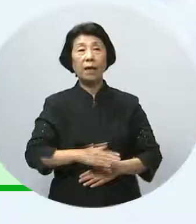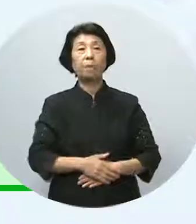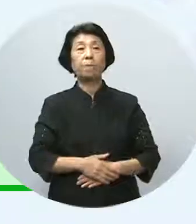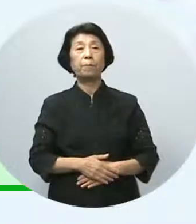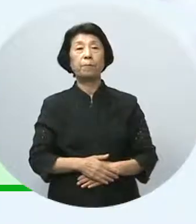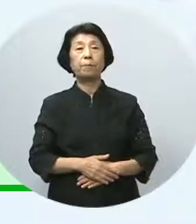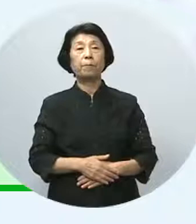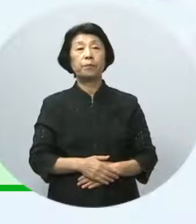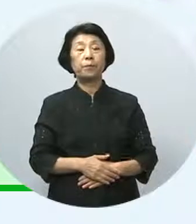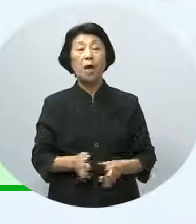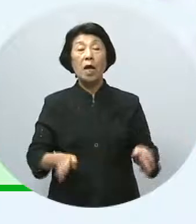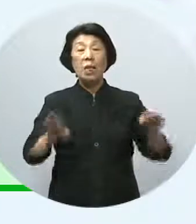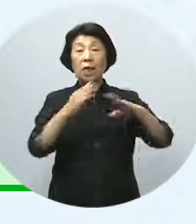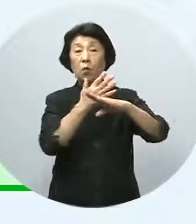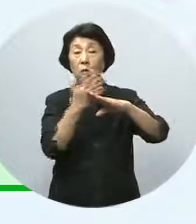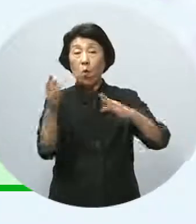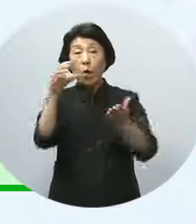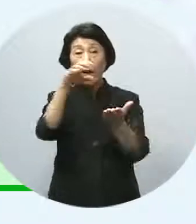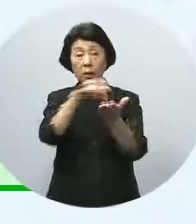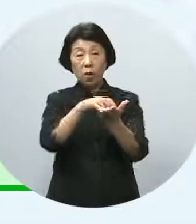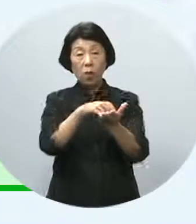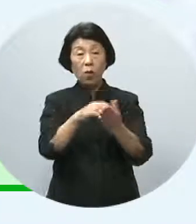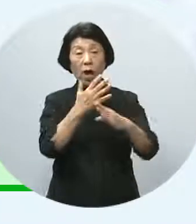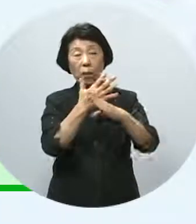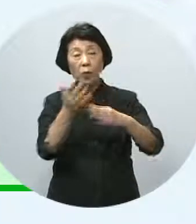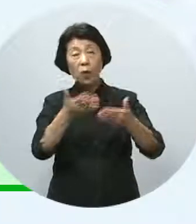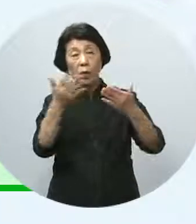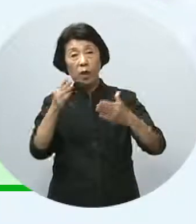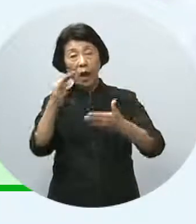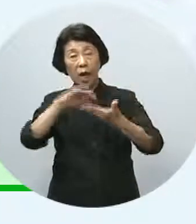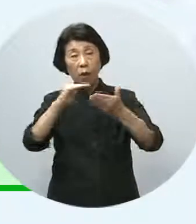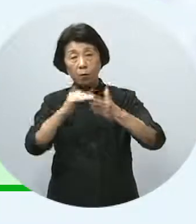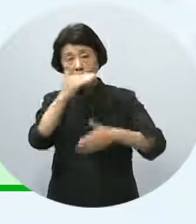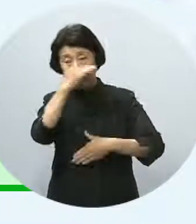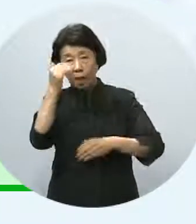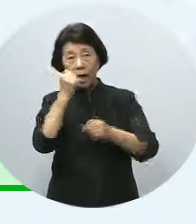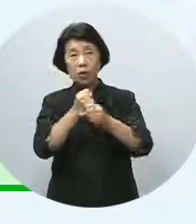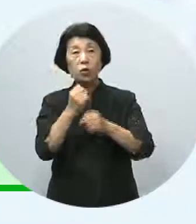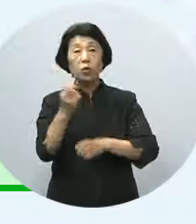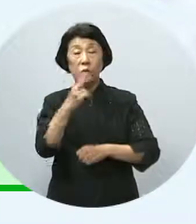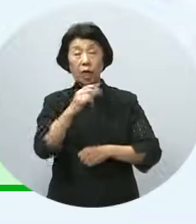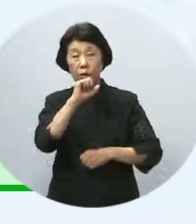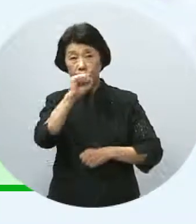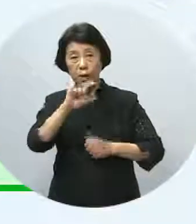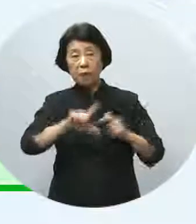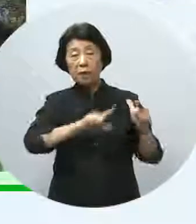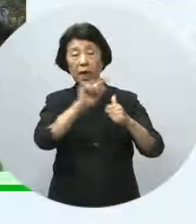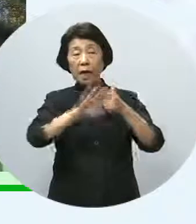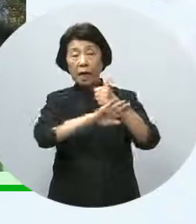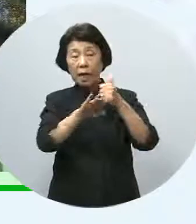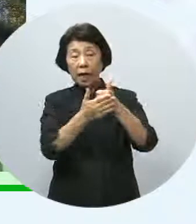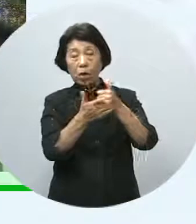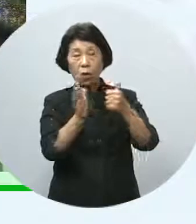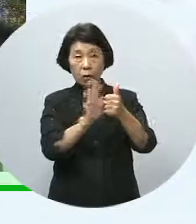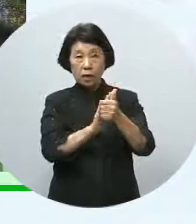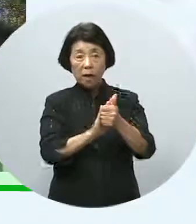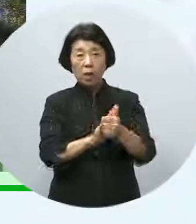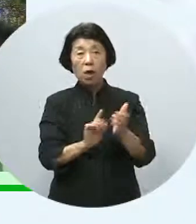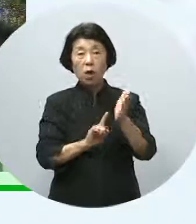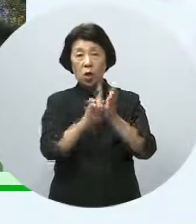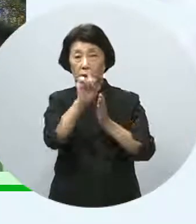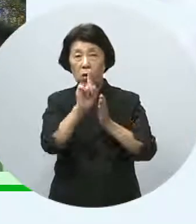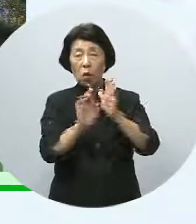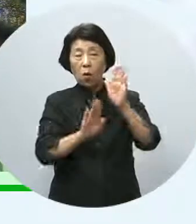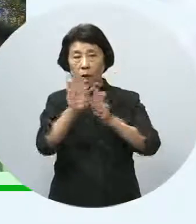はい建物ロッカ星は緑豊かな土地景観の創出や良好な生活環境の子でヒートアイランド